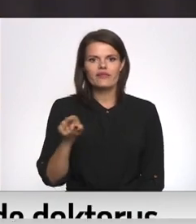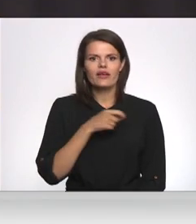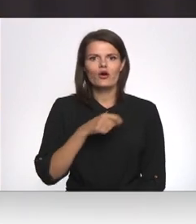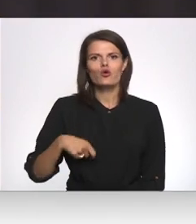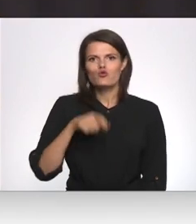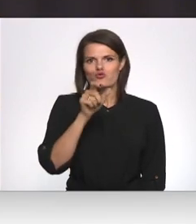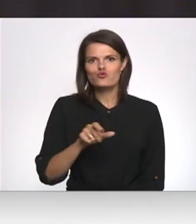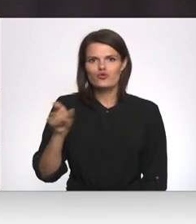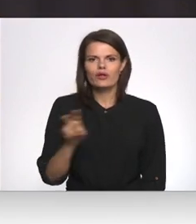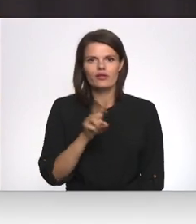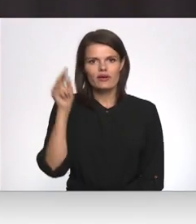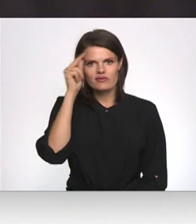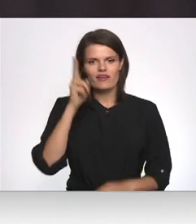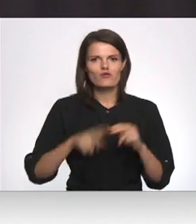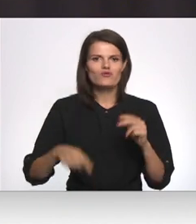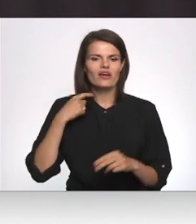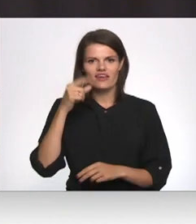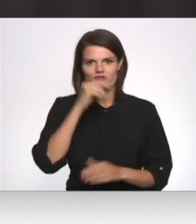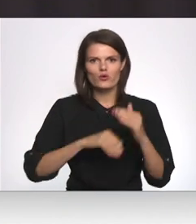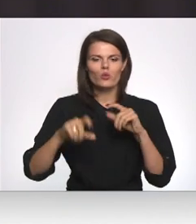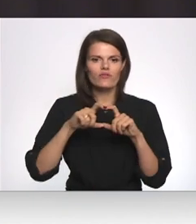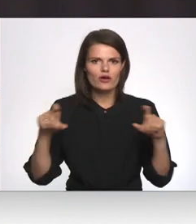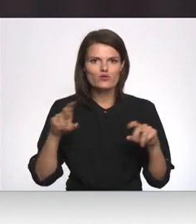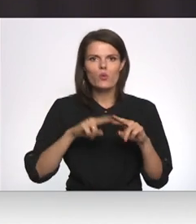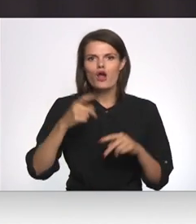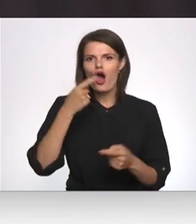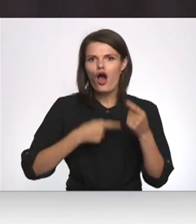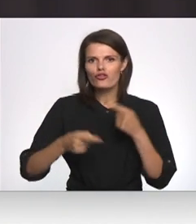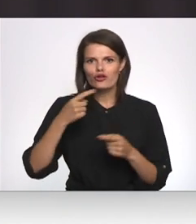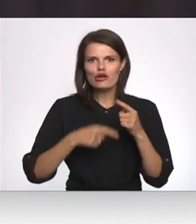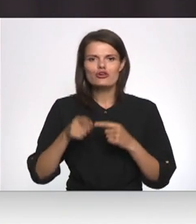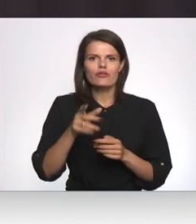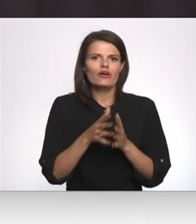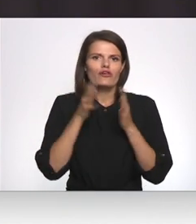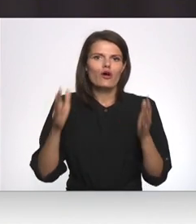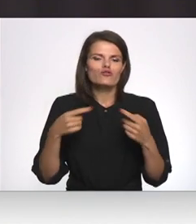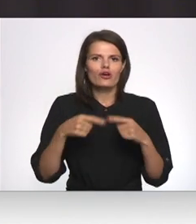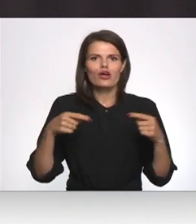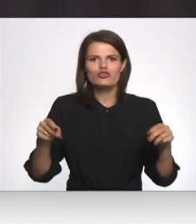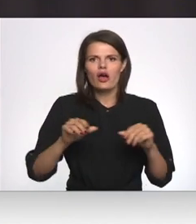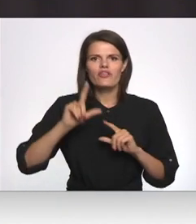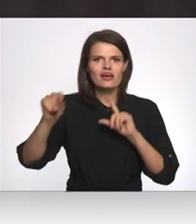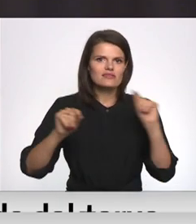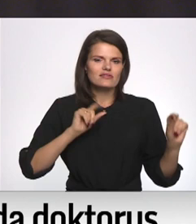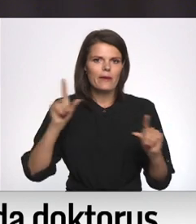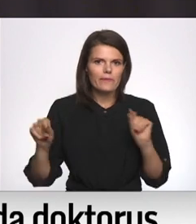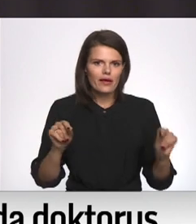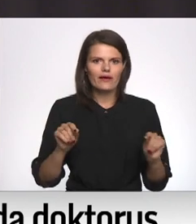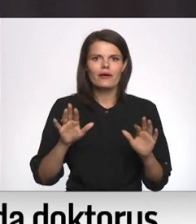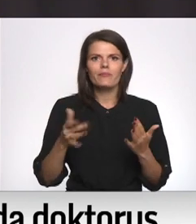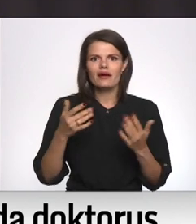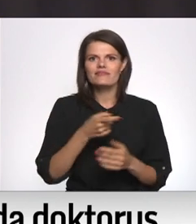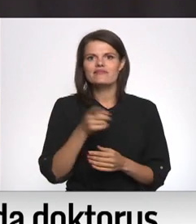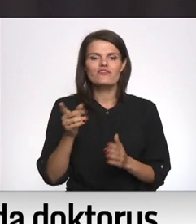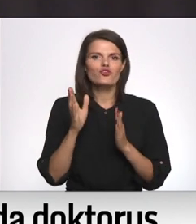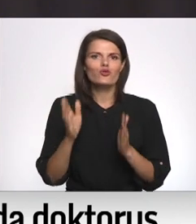ir izstudējuši Rīgas Stradiņu universitātē un atgriežās tik daudzās un dažādās zemēs, pa cik viņi